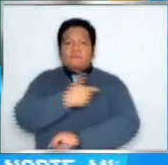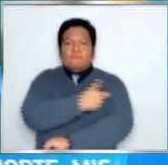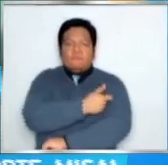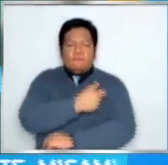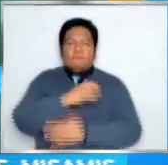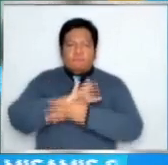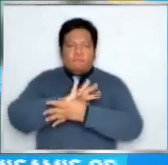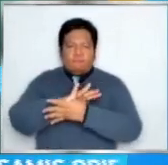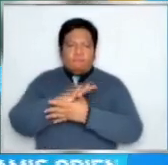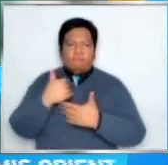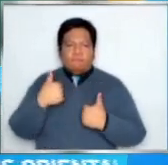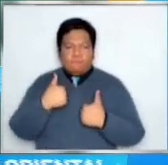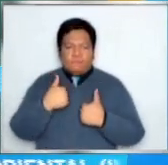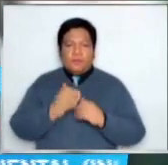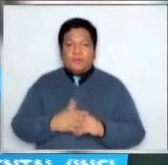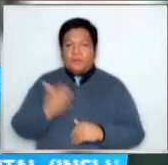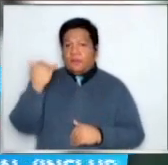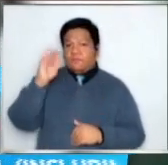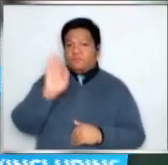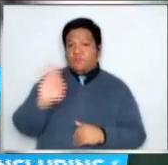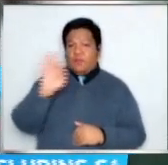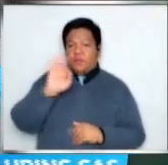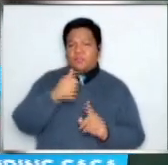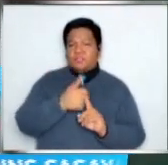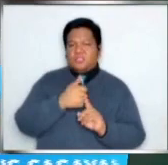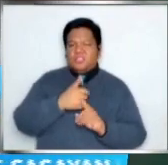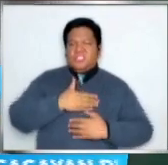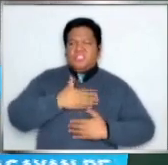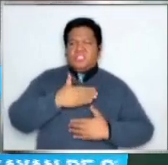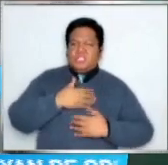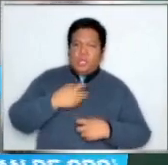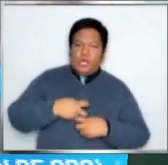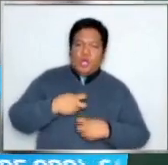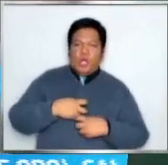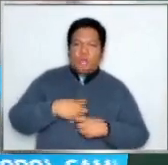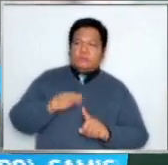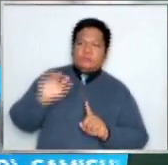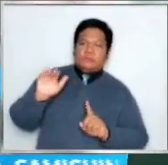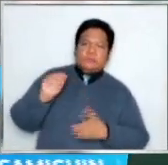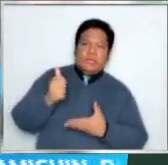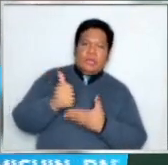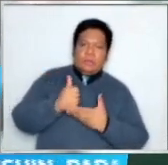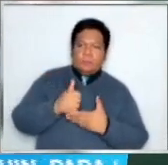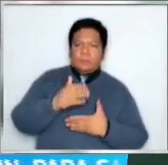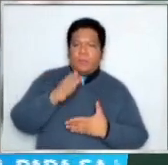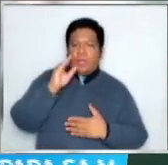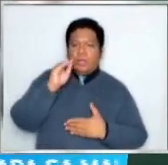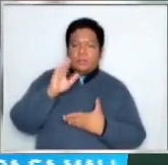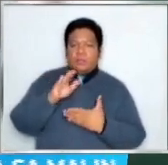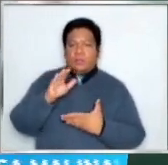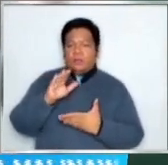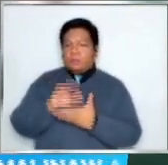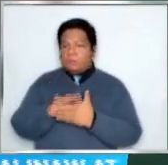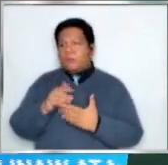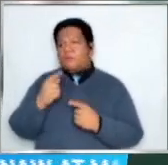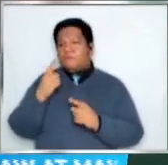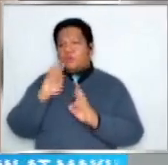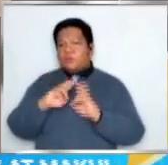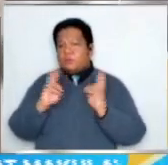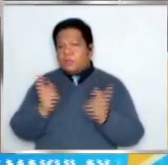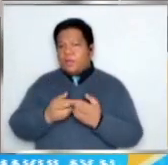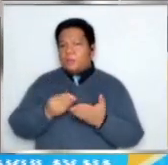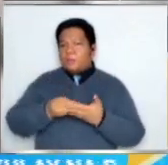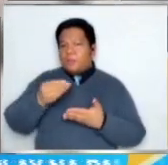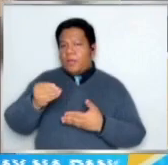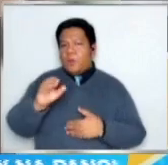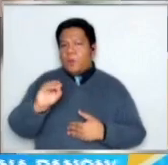Biyernes, nahirapan na siyang huminga kaya humingi ng tulong ang kanyang asawa sa kanilang mga kamag-anak upang mabilhan ng oxygen tank.